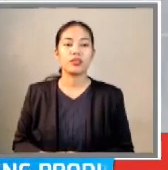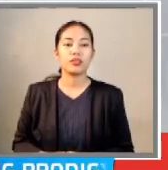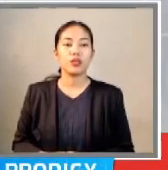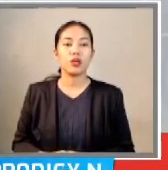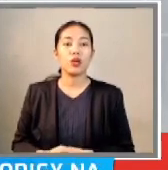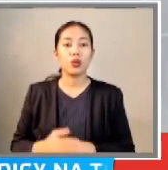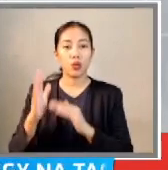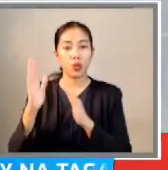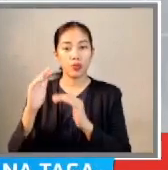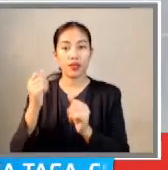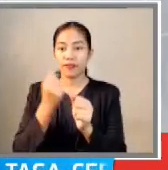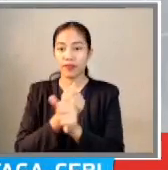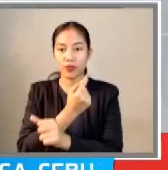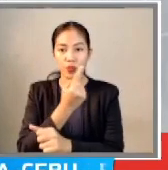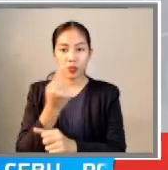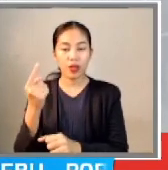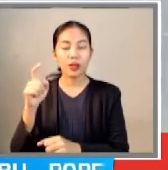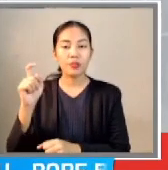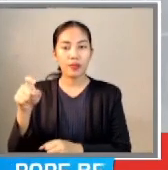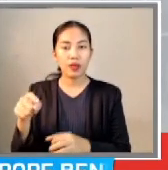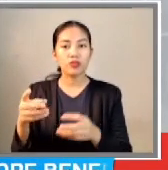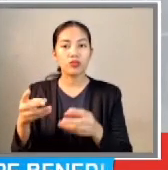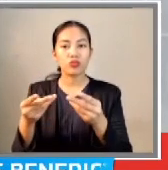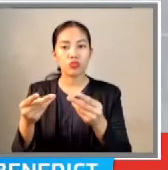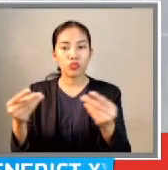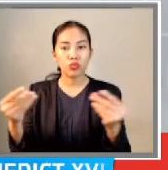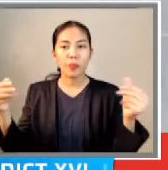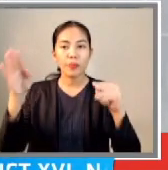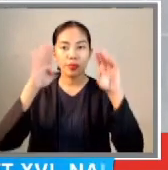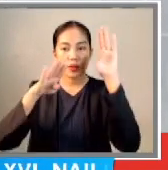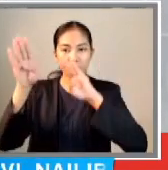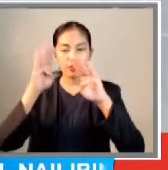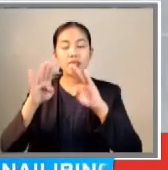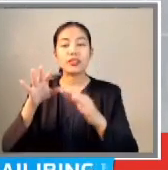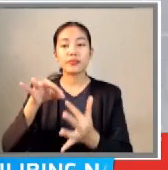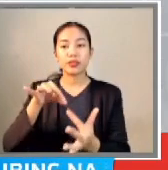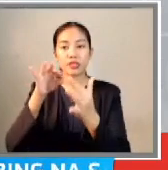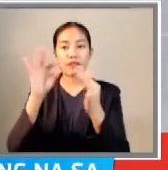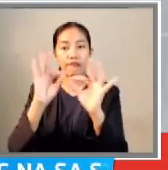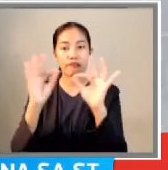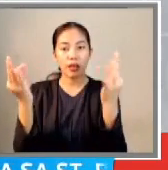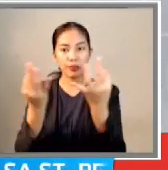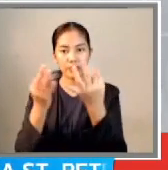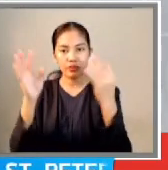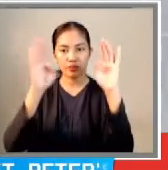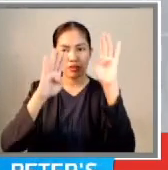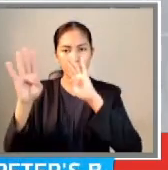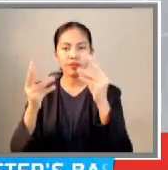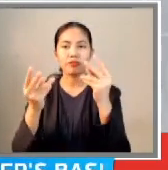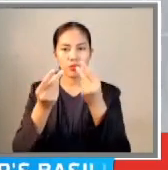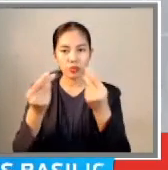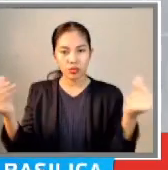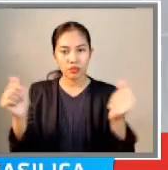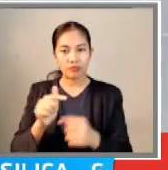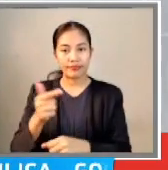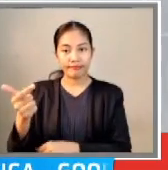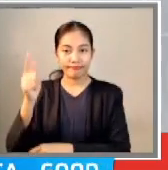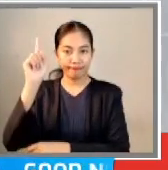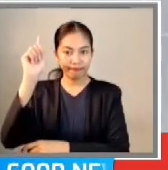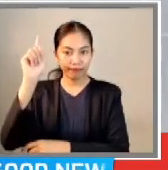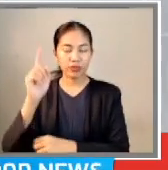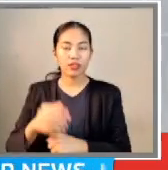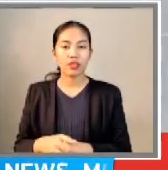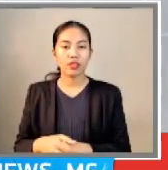lalo na ang mga pamilyang nagkaroon ng gusot. Hiling naman ni Daniel ang mabuting kalusugan ng kanyang mga anak at